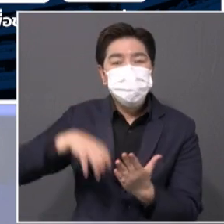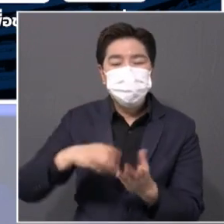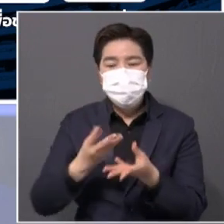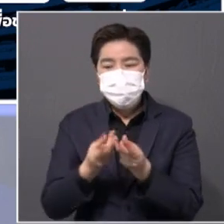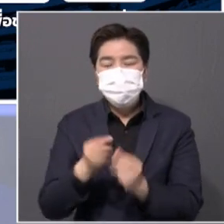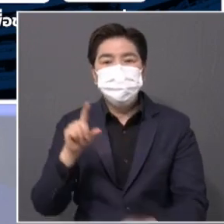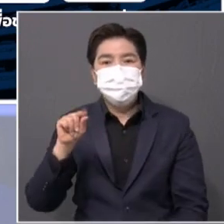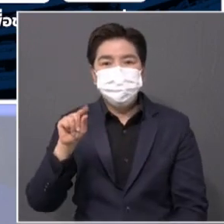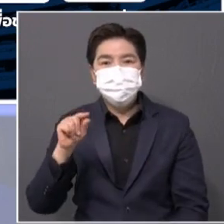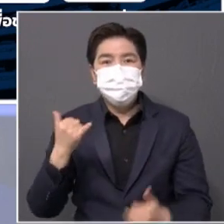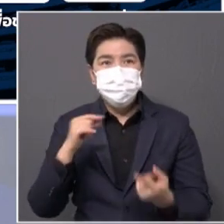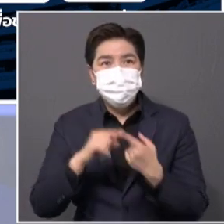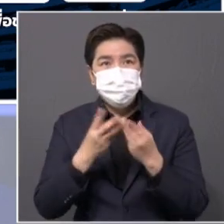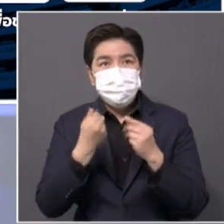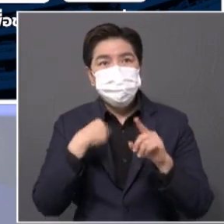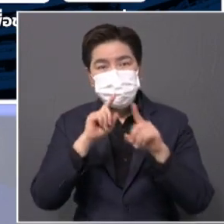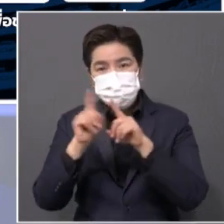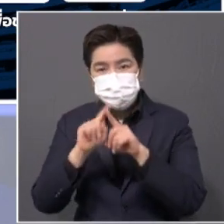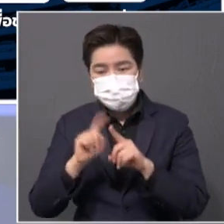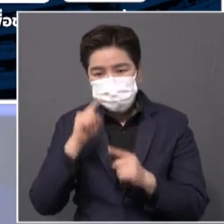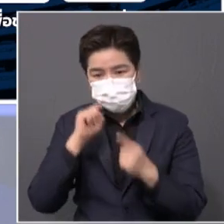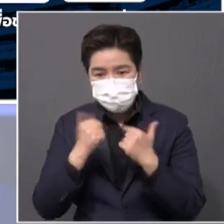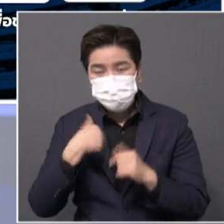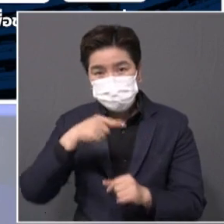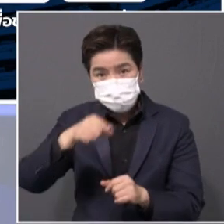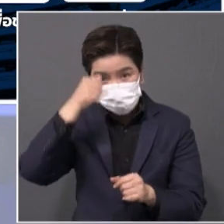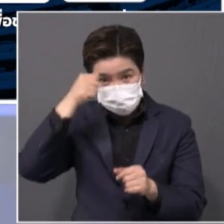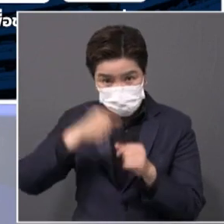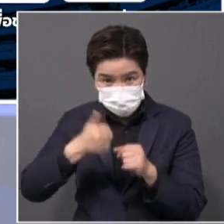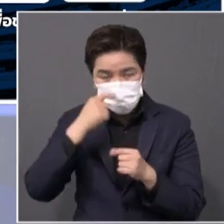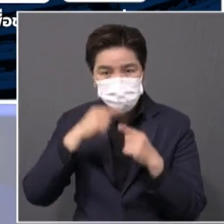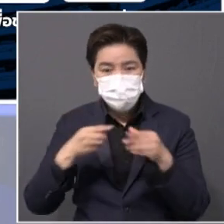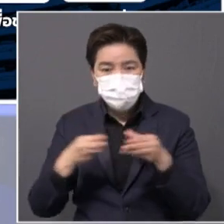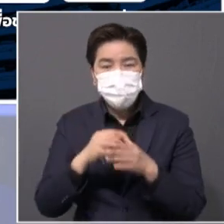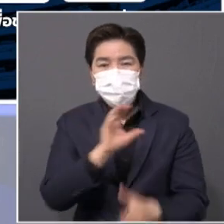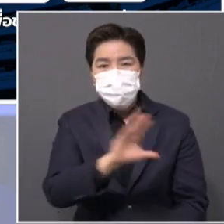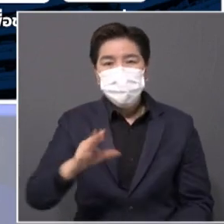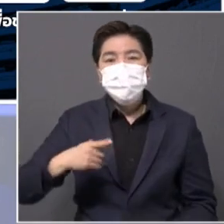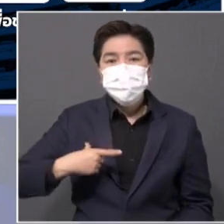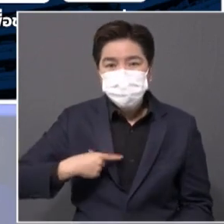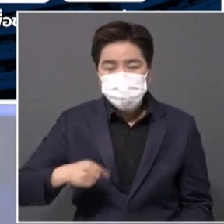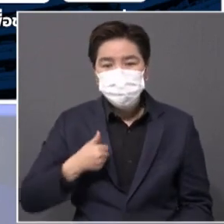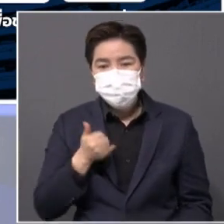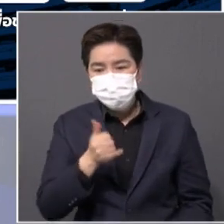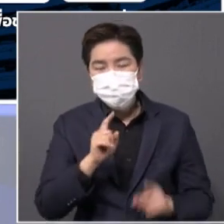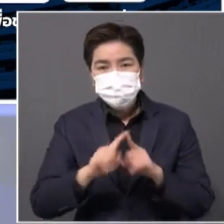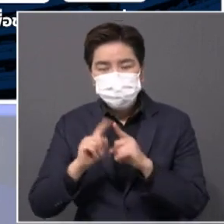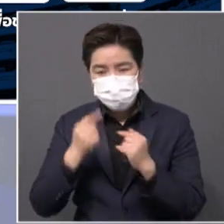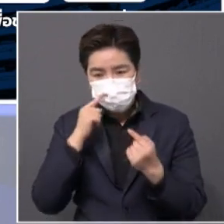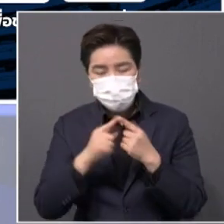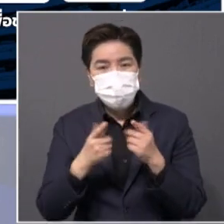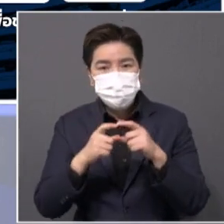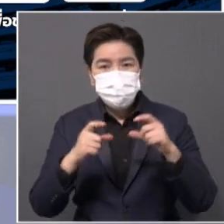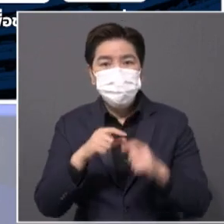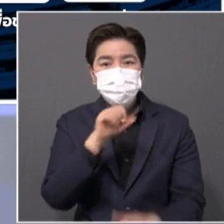ได้หมายเลข 20นะคะตัวเลขเยอะนะครับหวังว่าคุณผู้ชมจะจำได้พรรคการเมืองที่ตนเองอยากจะไปออกคะแนนเสียงให้ไม่